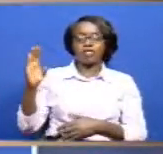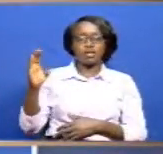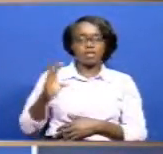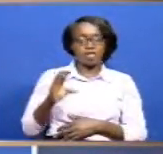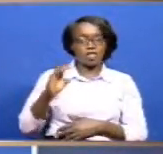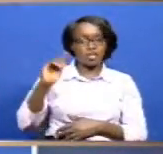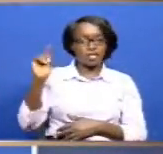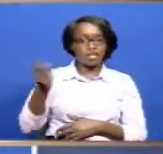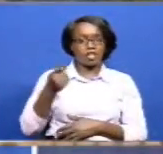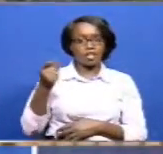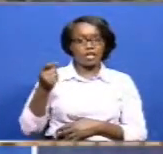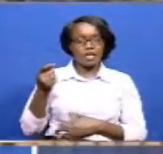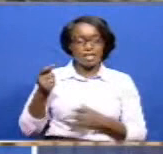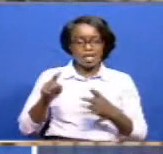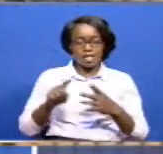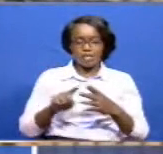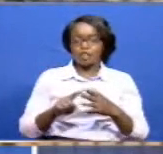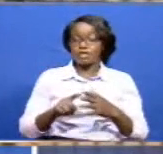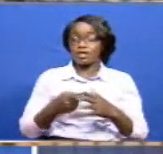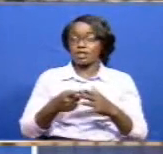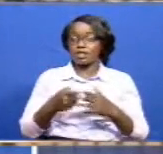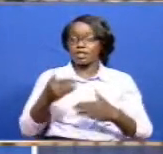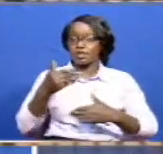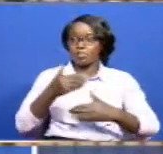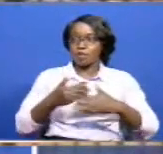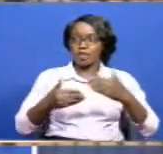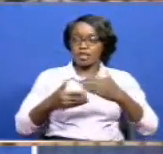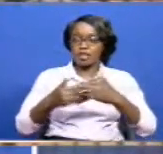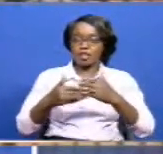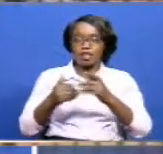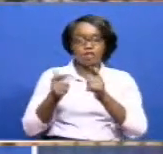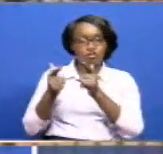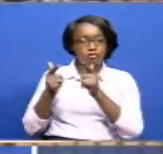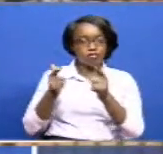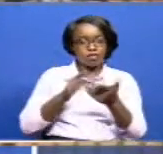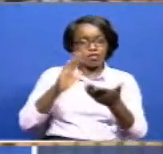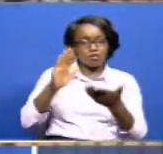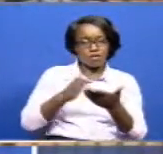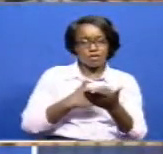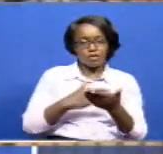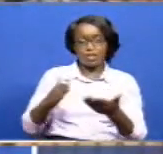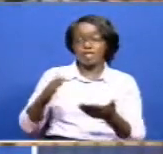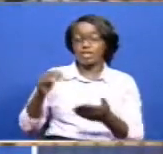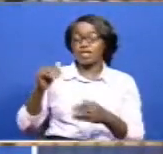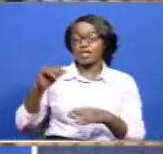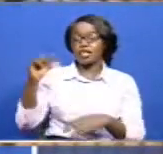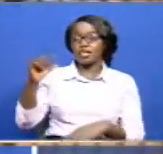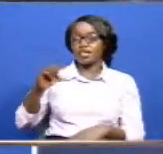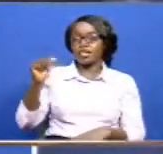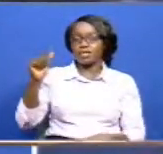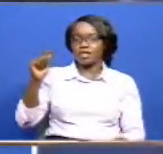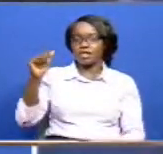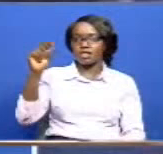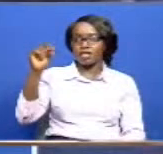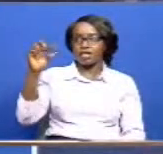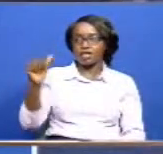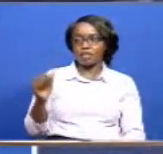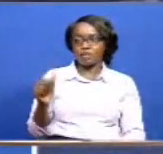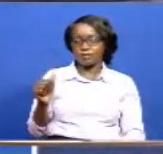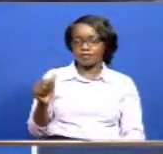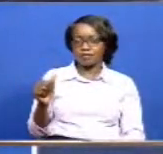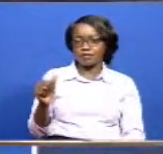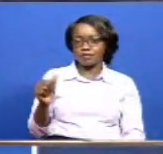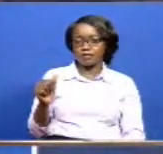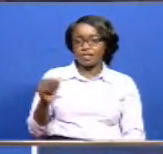KBC limeanzisha ujenzi wa studio ya kurekodi muziki katika eneo bunge la Gatanga, kaunti ya Murang'a. Mkurugenzi mkuu